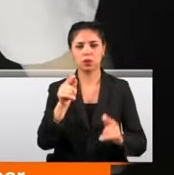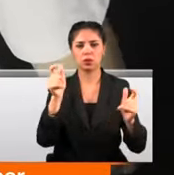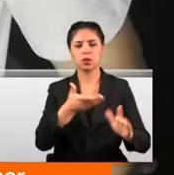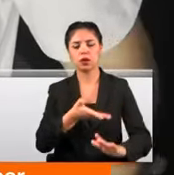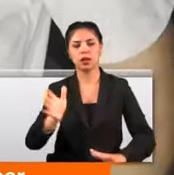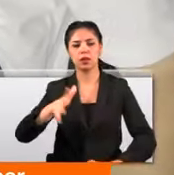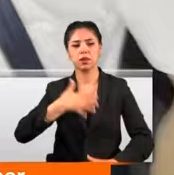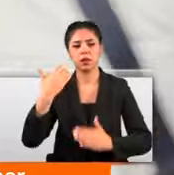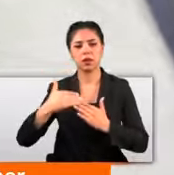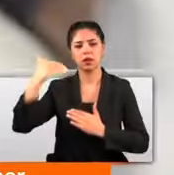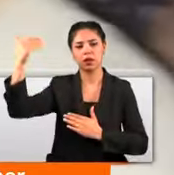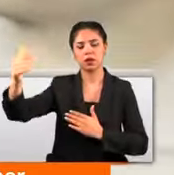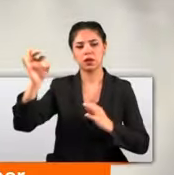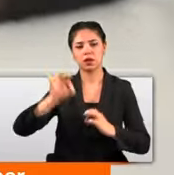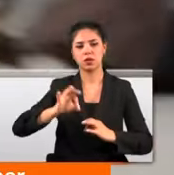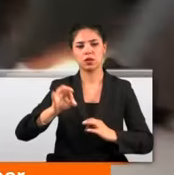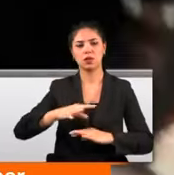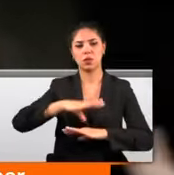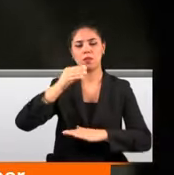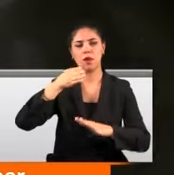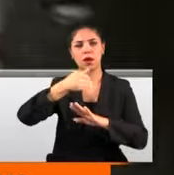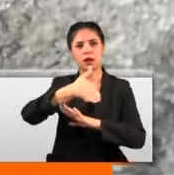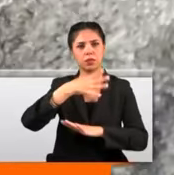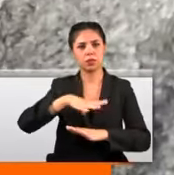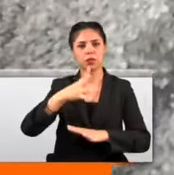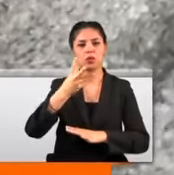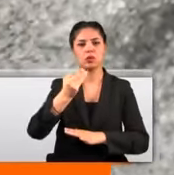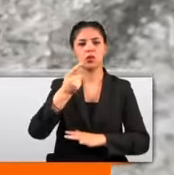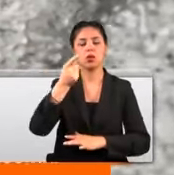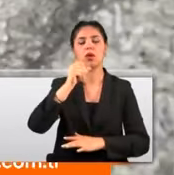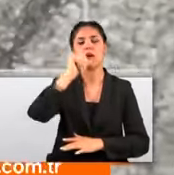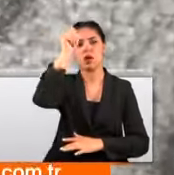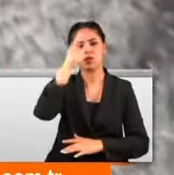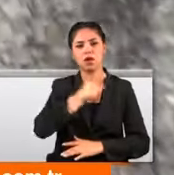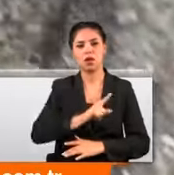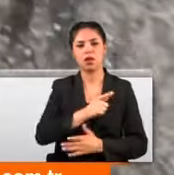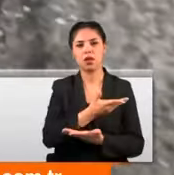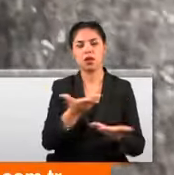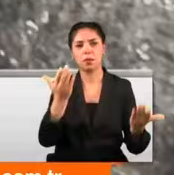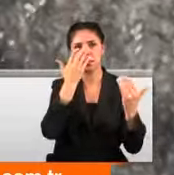ama tabii ki dışarıda da şu anda mağaraya girmek isteyen çok sayıda hacı adayları bekliyor.